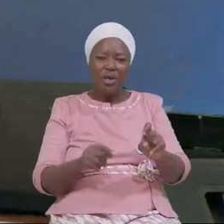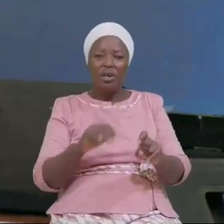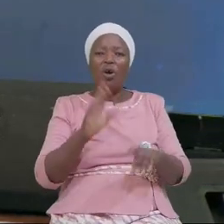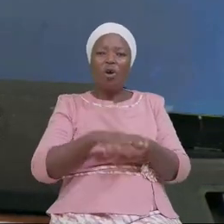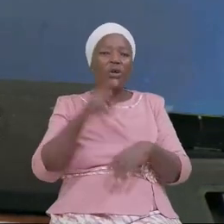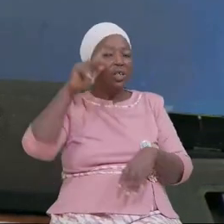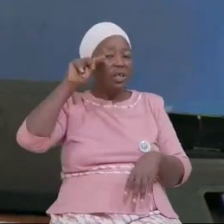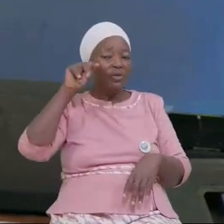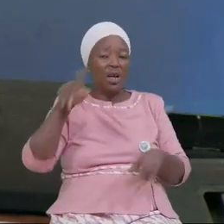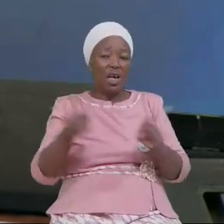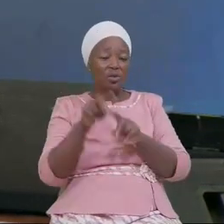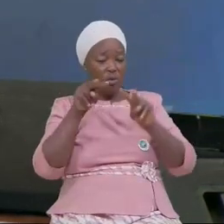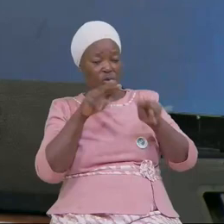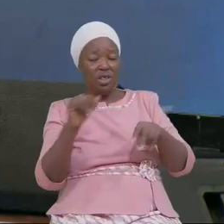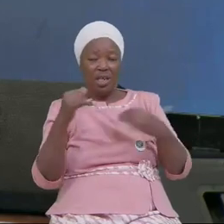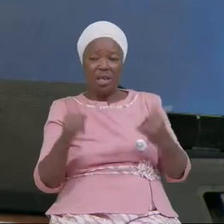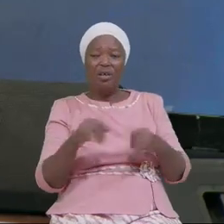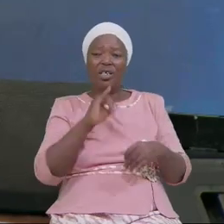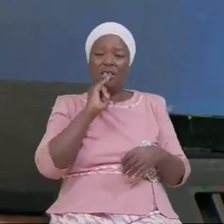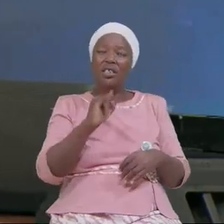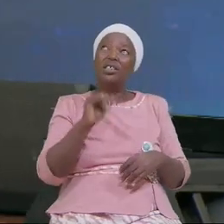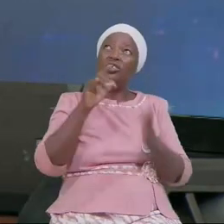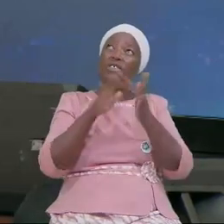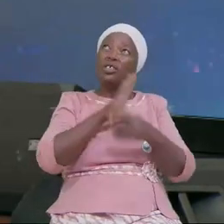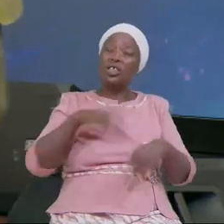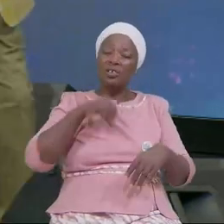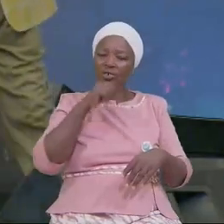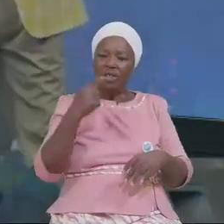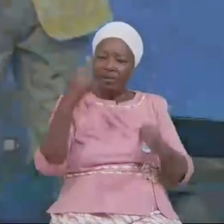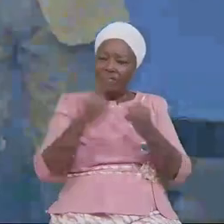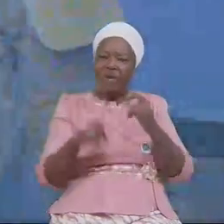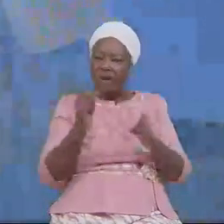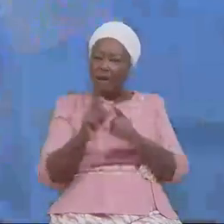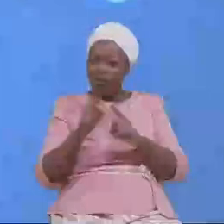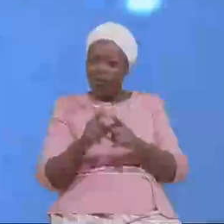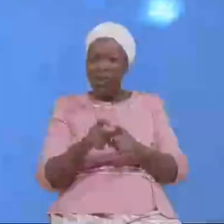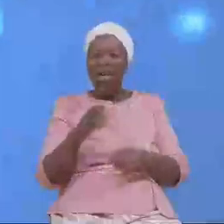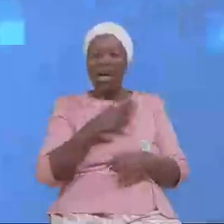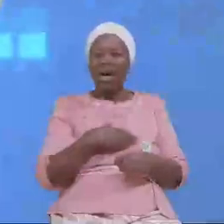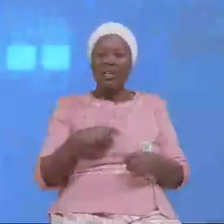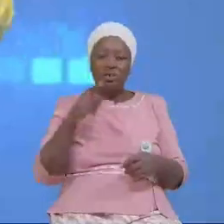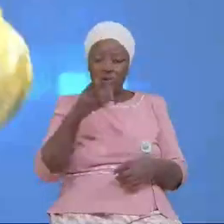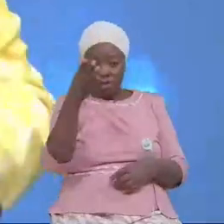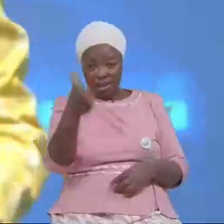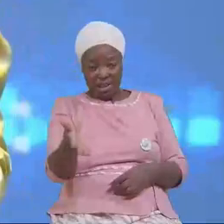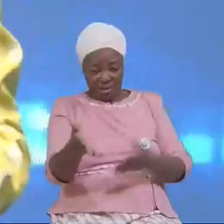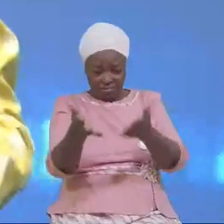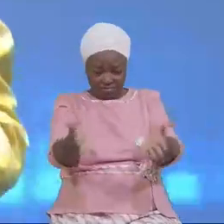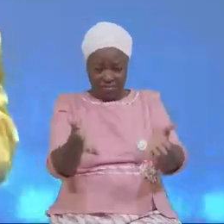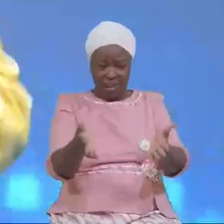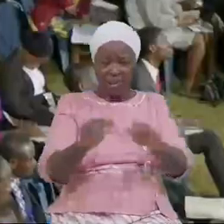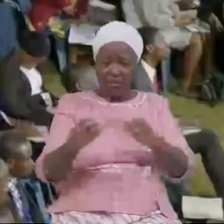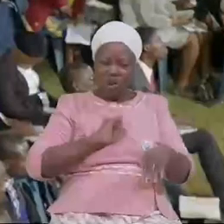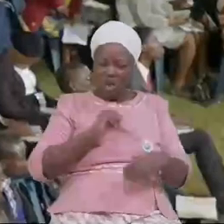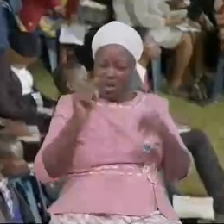vous regardez, Jésus n'est-il pas la parole finale? Et toi qui es dans l'auditoire là-bas, est-ce